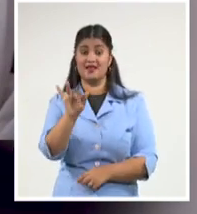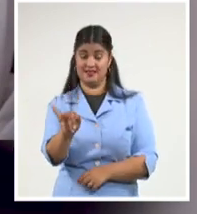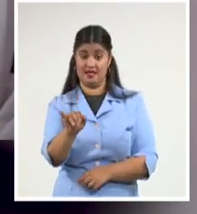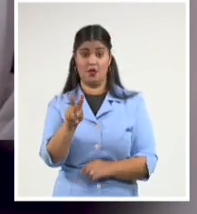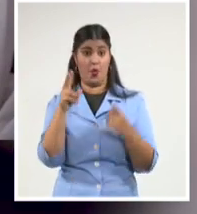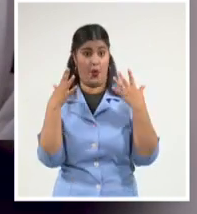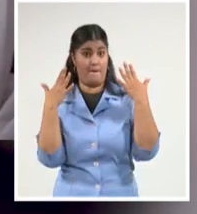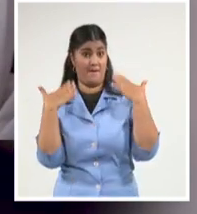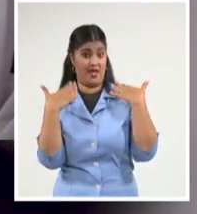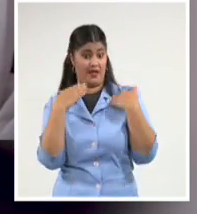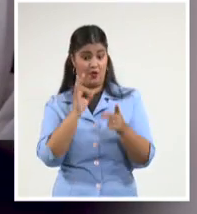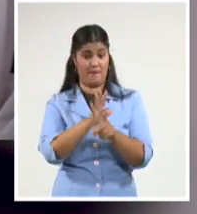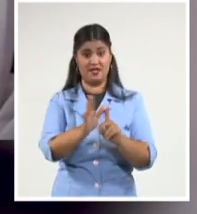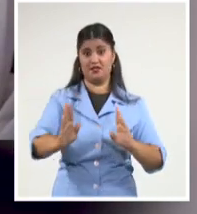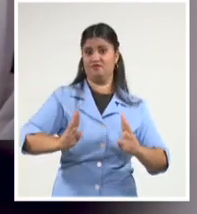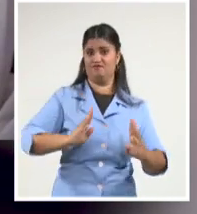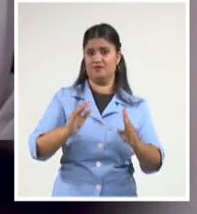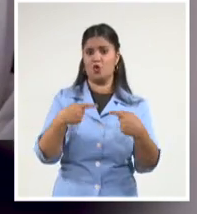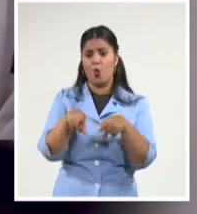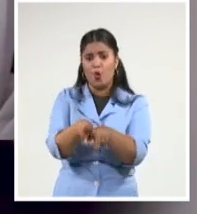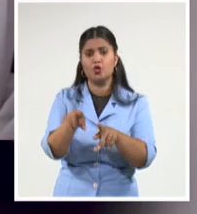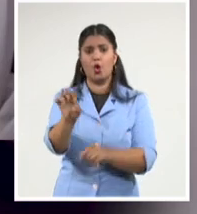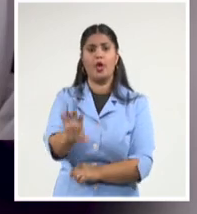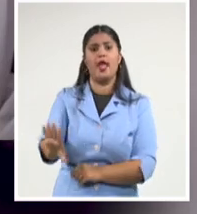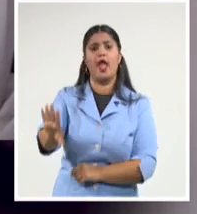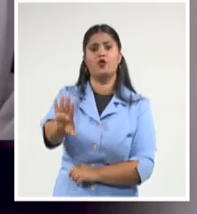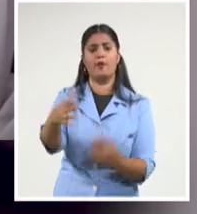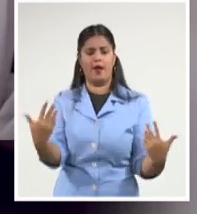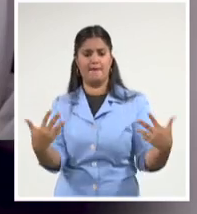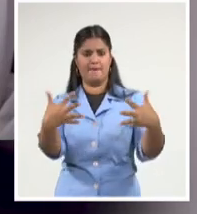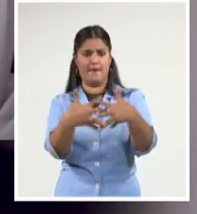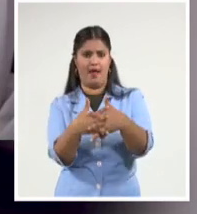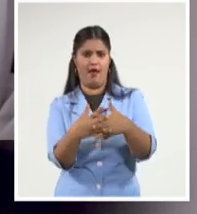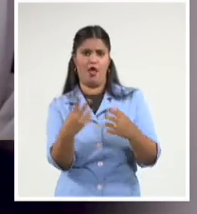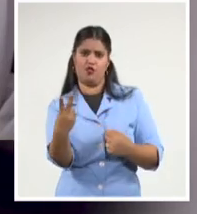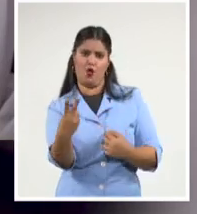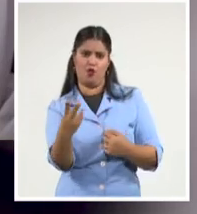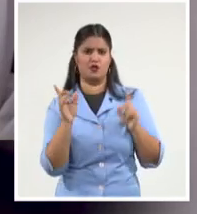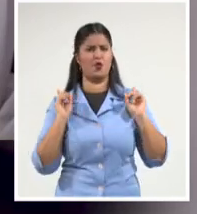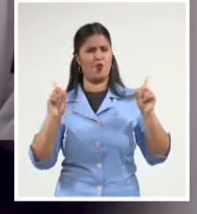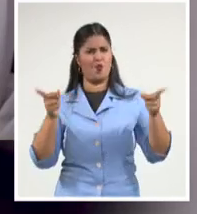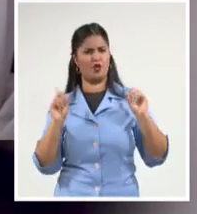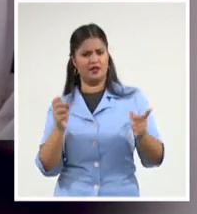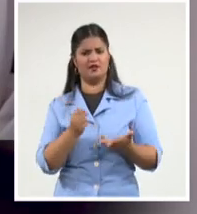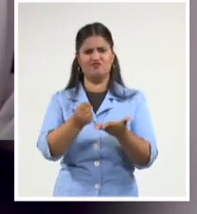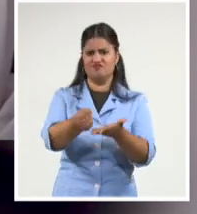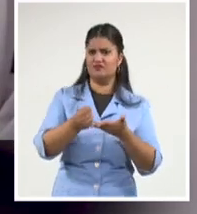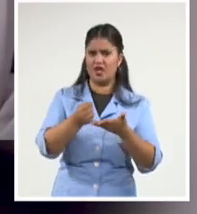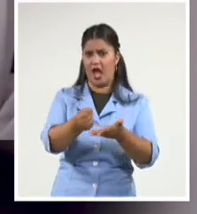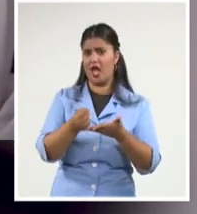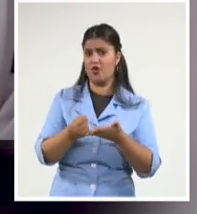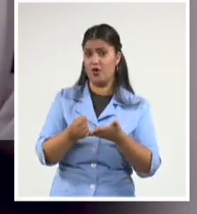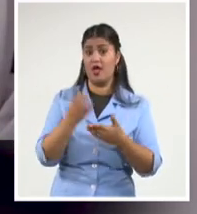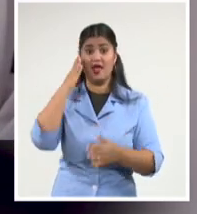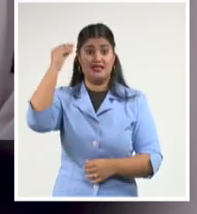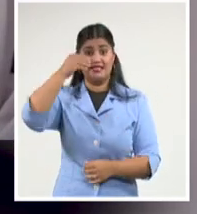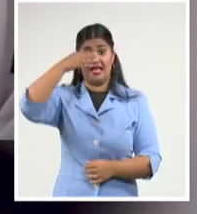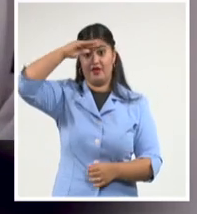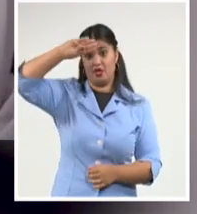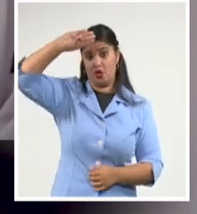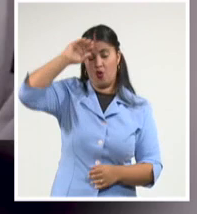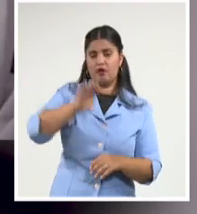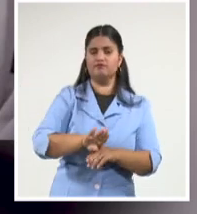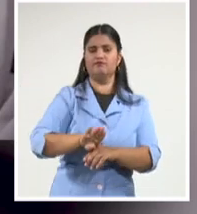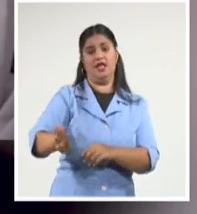από τη Συμφωνία για Πολιτικό Διάλογο και Συνεργασία. Μιας χώρας που υπομένει άδικα και για σχεδόν 30 χρόνια